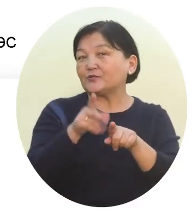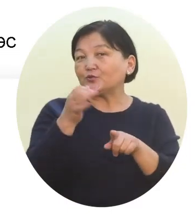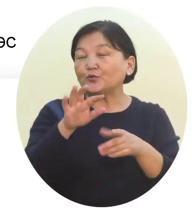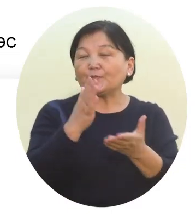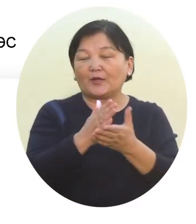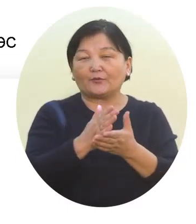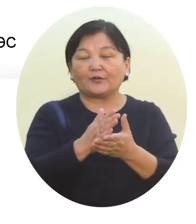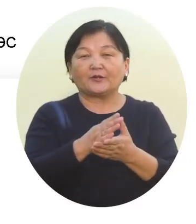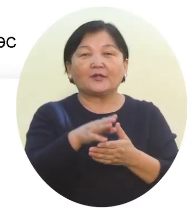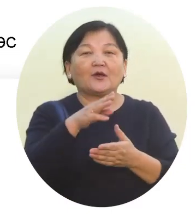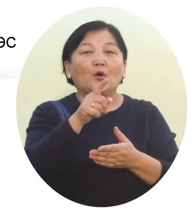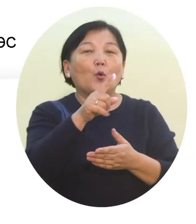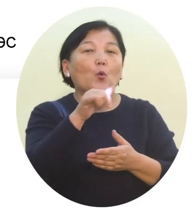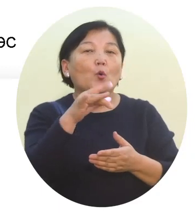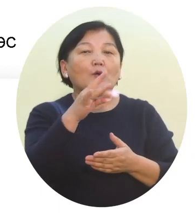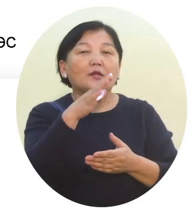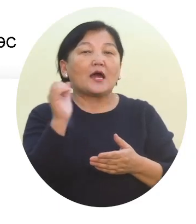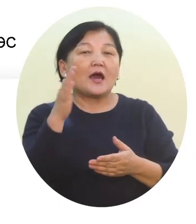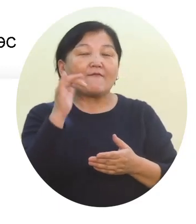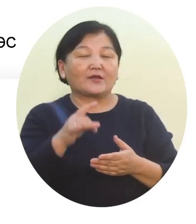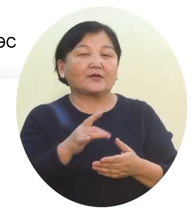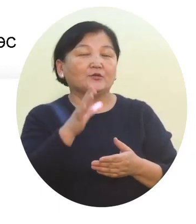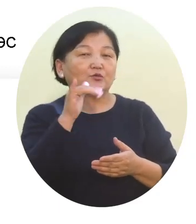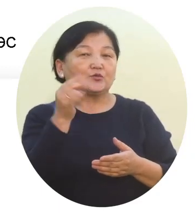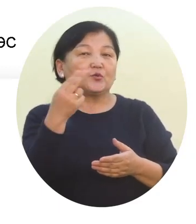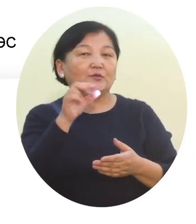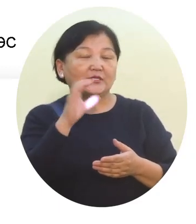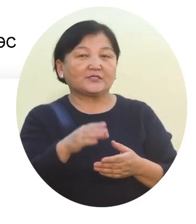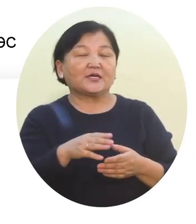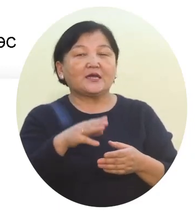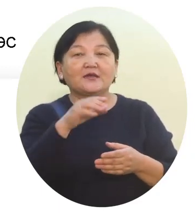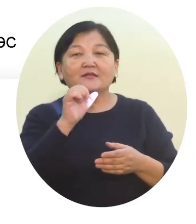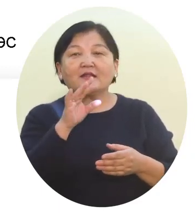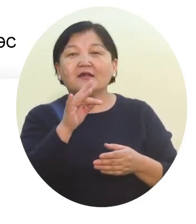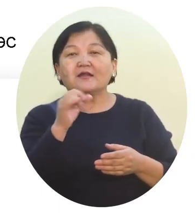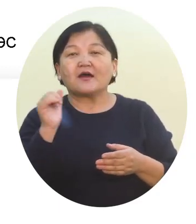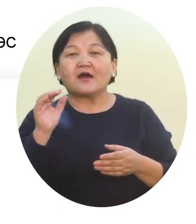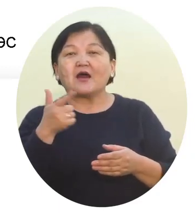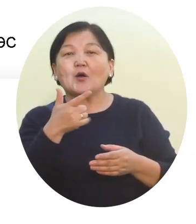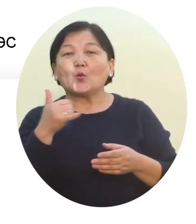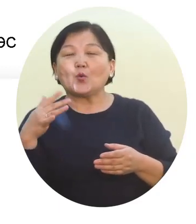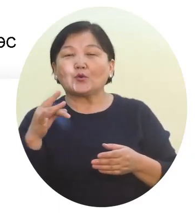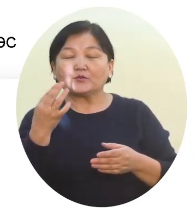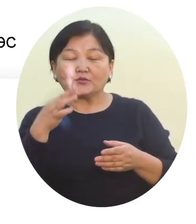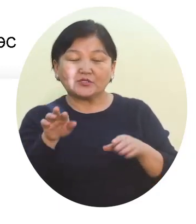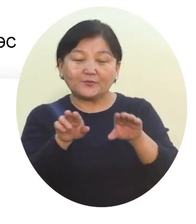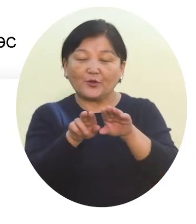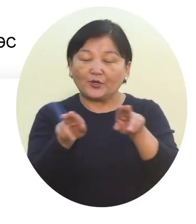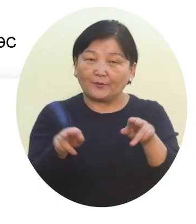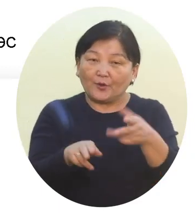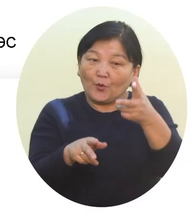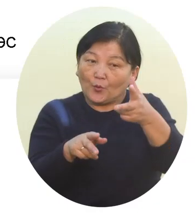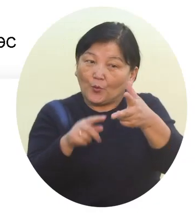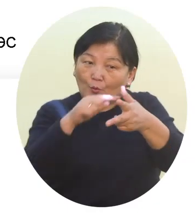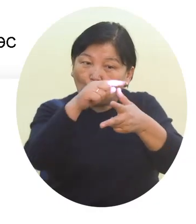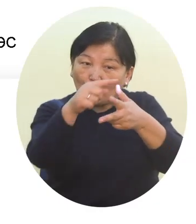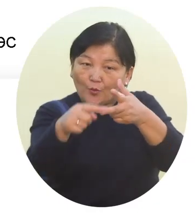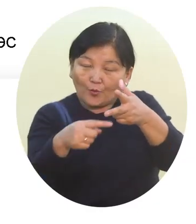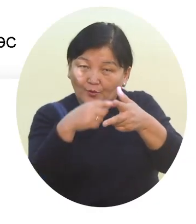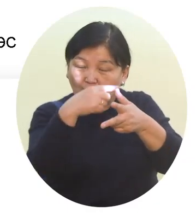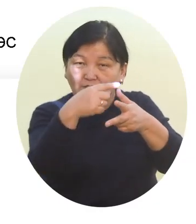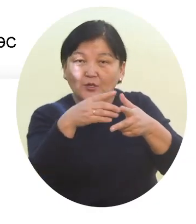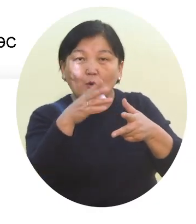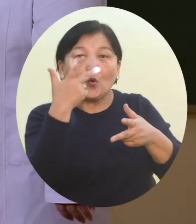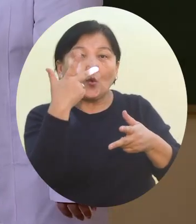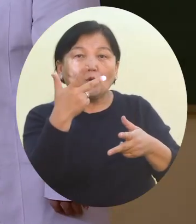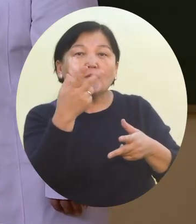За хураагаар судстай адилхан 3 давхраатай байна. Гэхдээ бас ялгаатай тал байна уу хүүхдүүд ээ? За энэ ялгааг олж харсан байх гэж